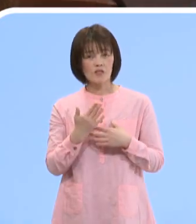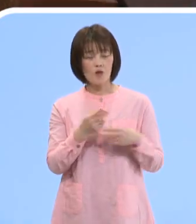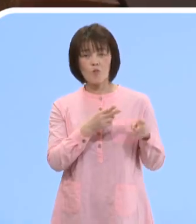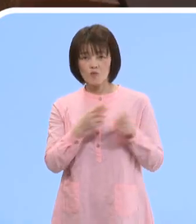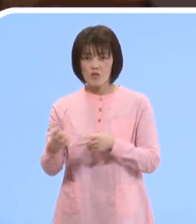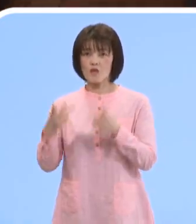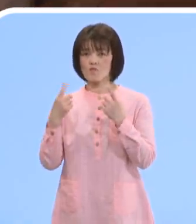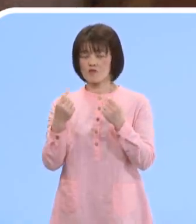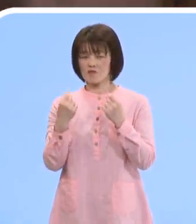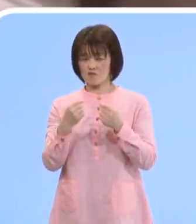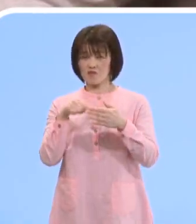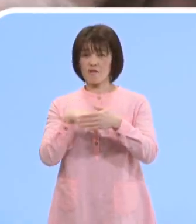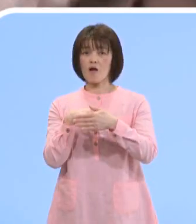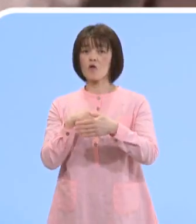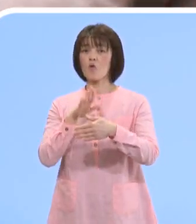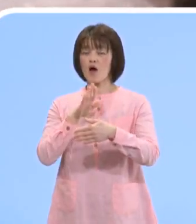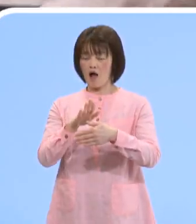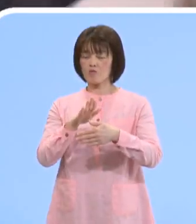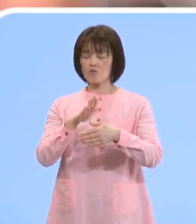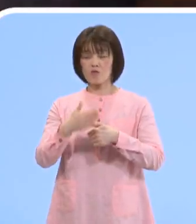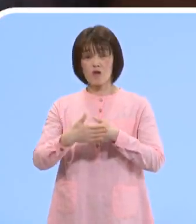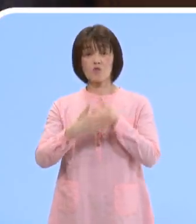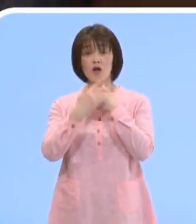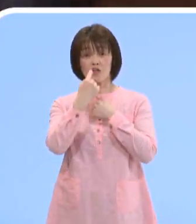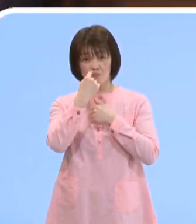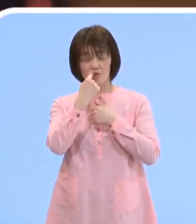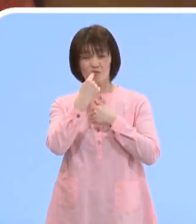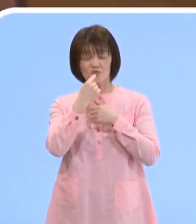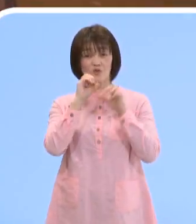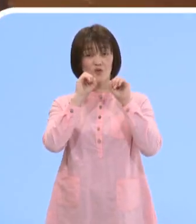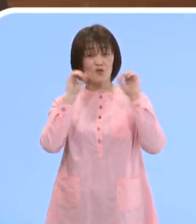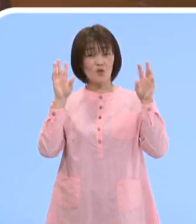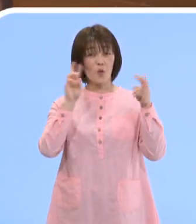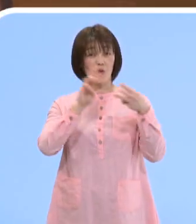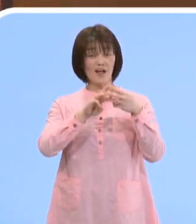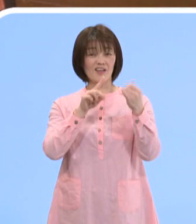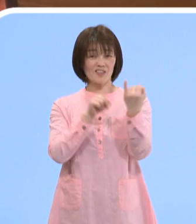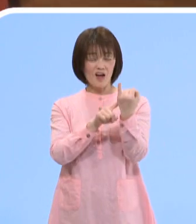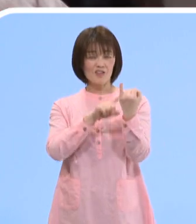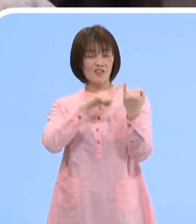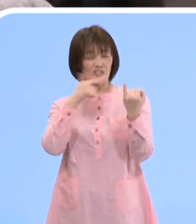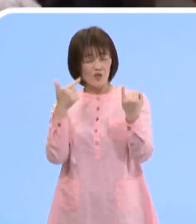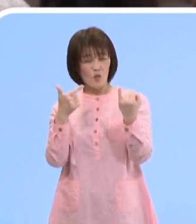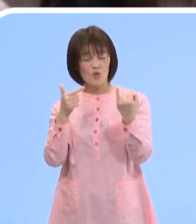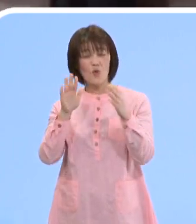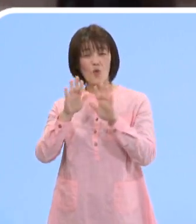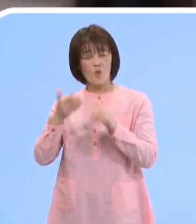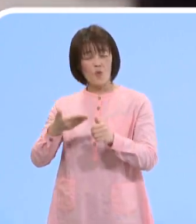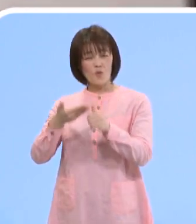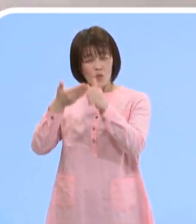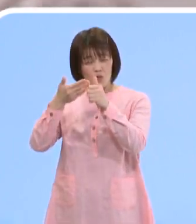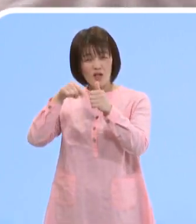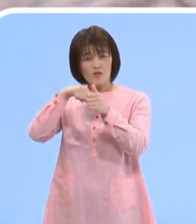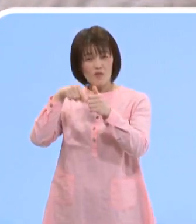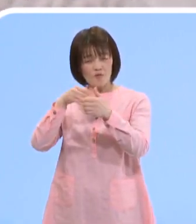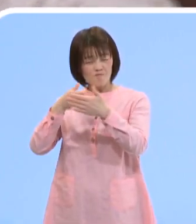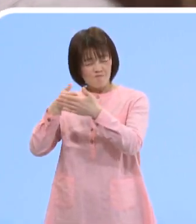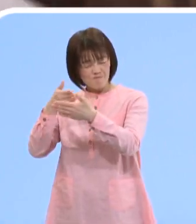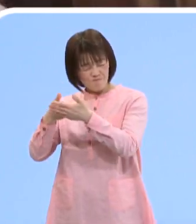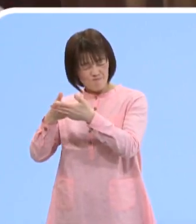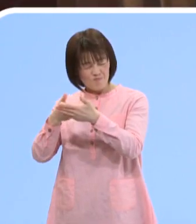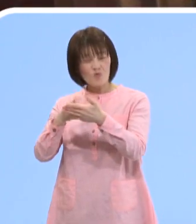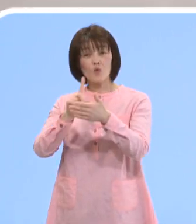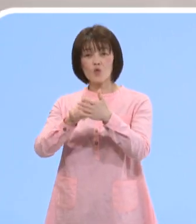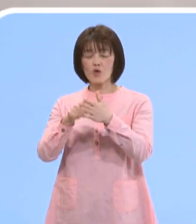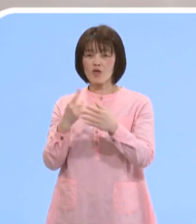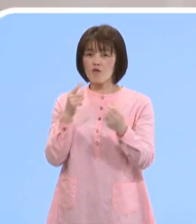りした制度ですし、すごく助かってます。トヨタさんにはいろいろ相談もしてますので、子育てで詰まった時とかは相談